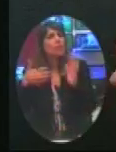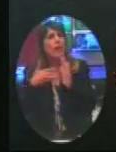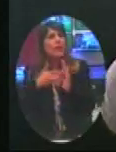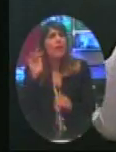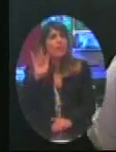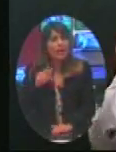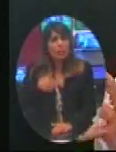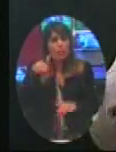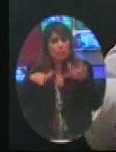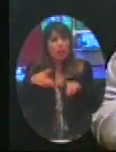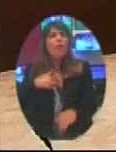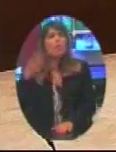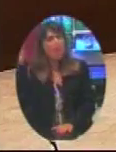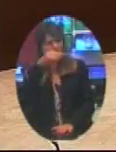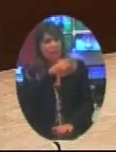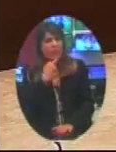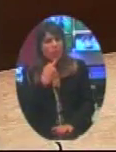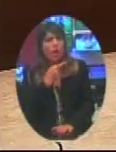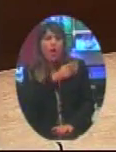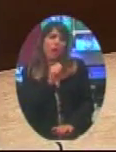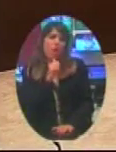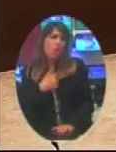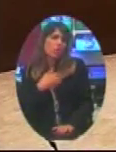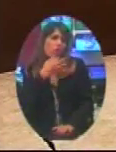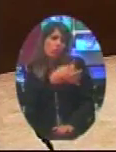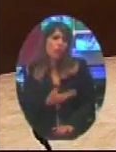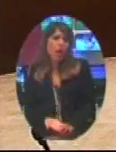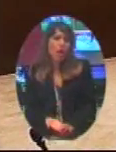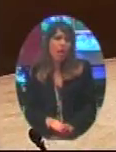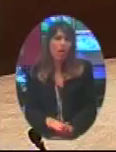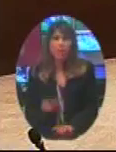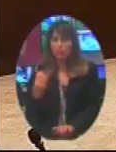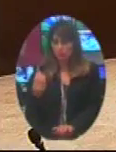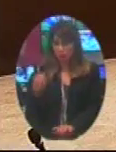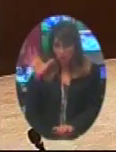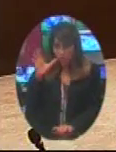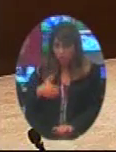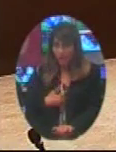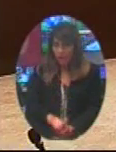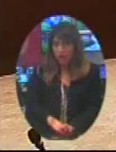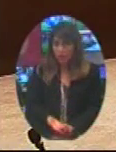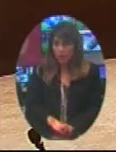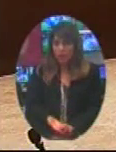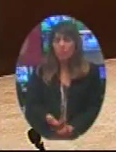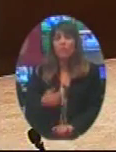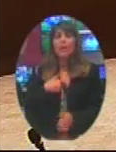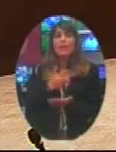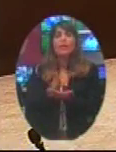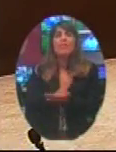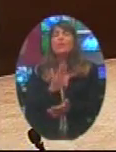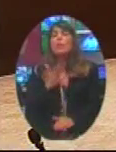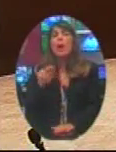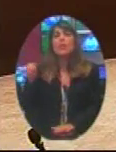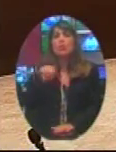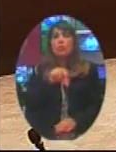מבינה, דודי, כי אתה לא רוצה שאני אשאל את השאלה הזאת. לא, שנייה, תקשיבי לי. תקשיבי לי, אני קבעתי מה נושא הדיון. את